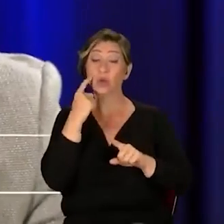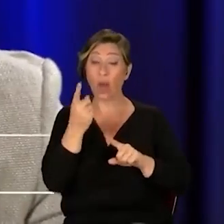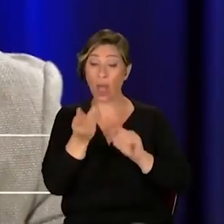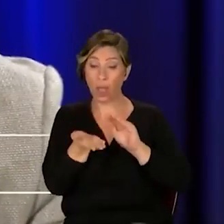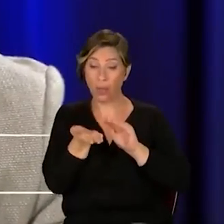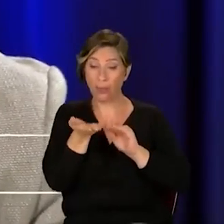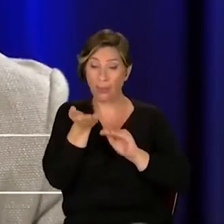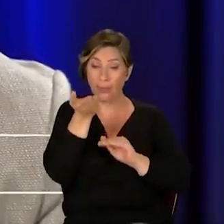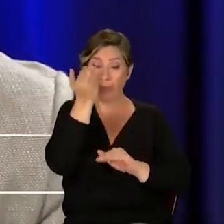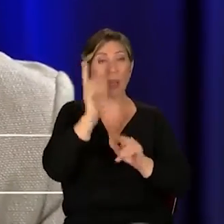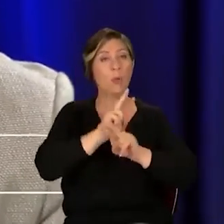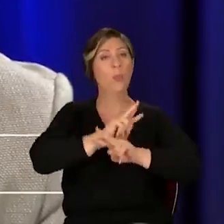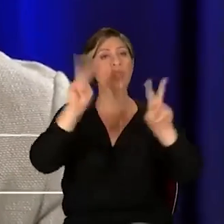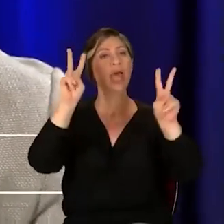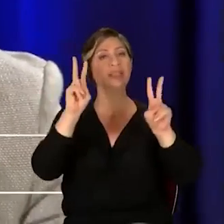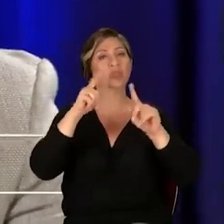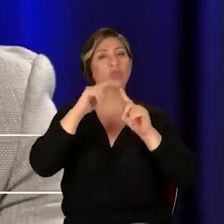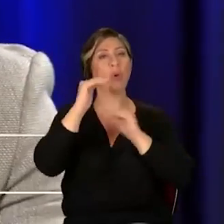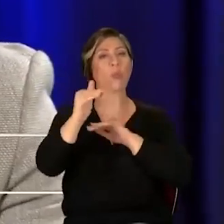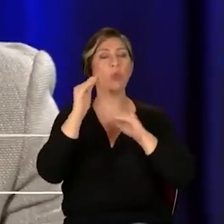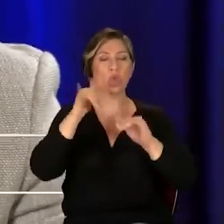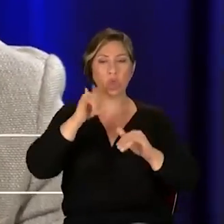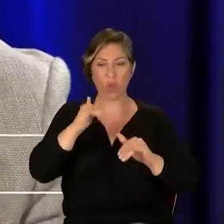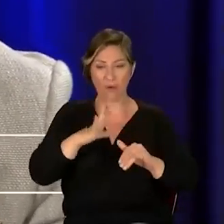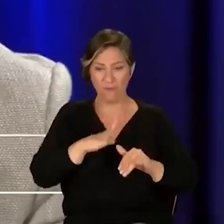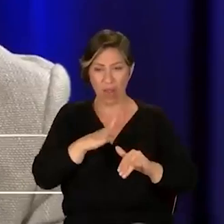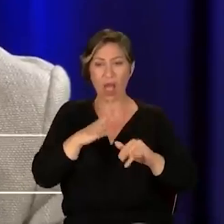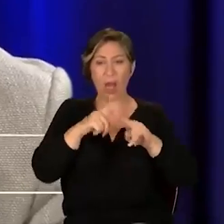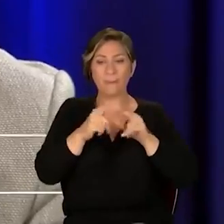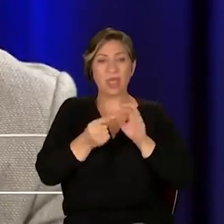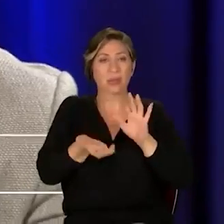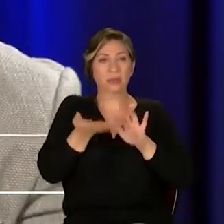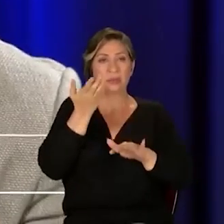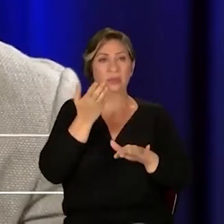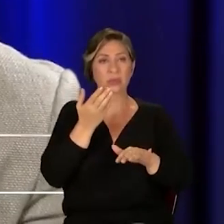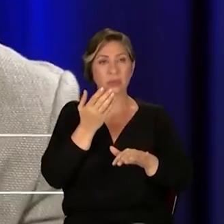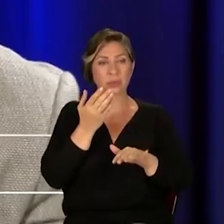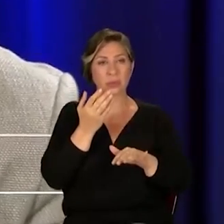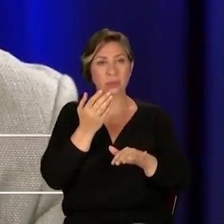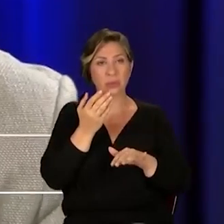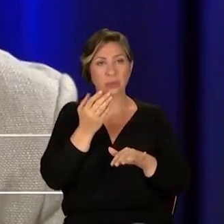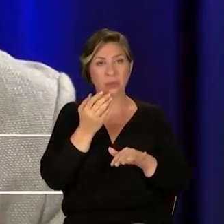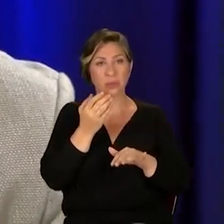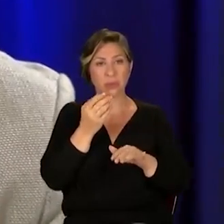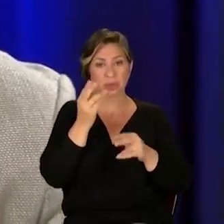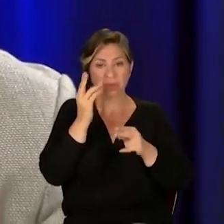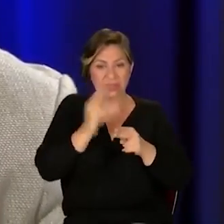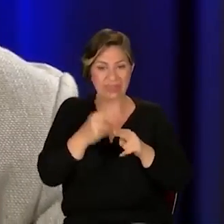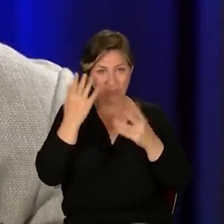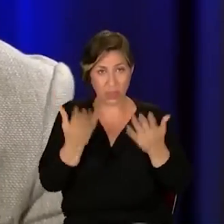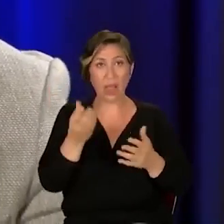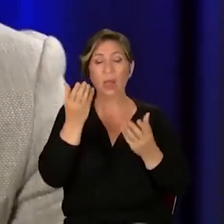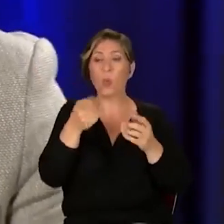özellikle modern toplumlarda kiloyla beraber artıyor. Yani kilo bir kere bunlarda predispozan dediğimiz olayı hızlandıran,